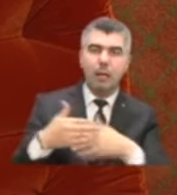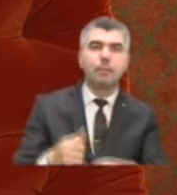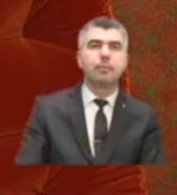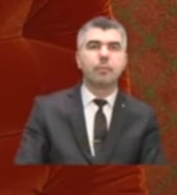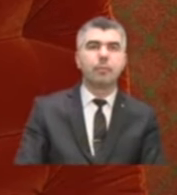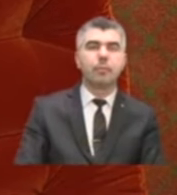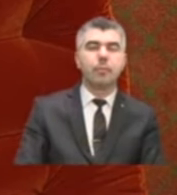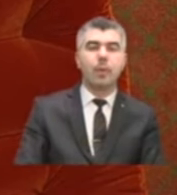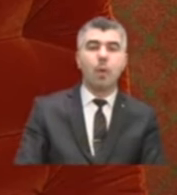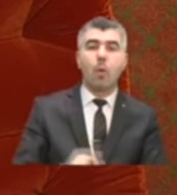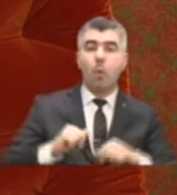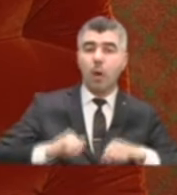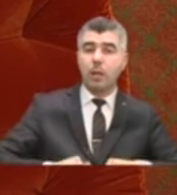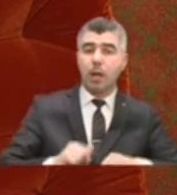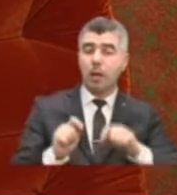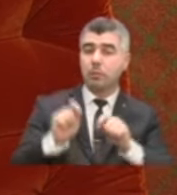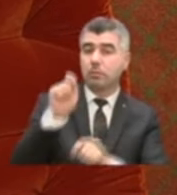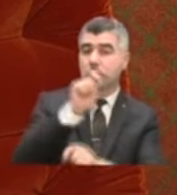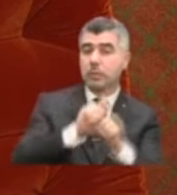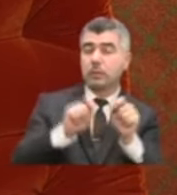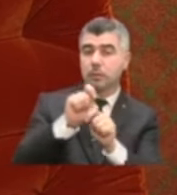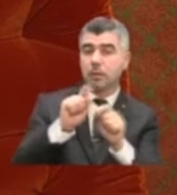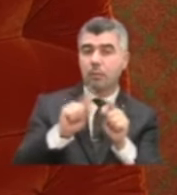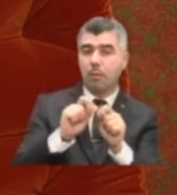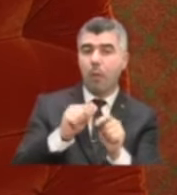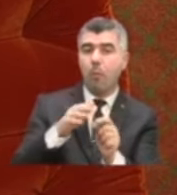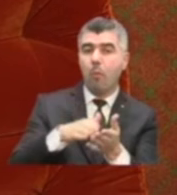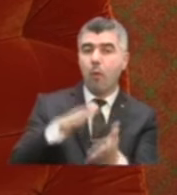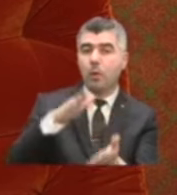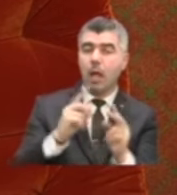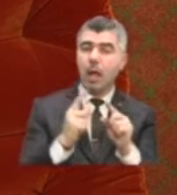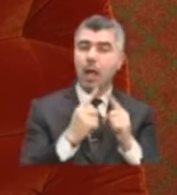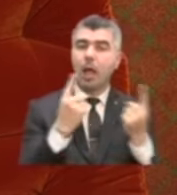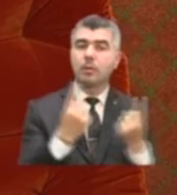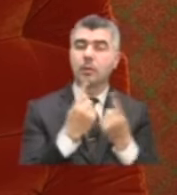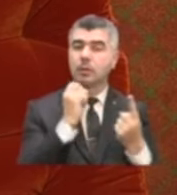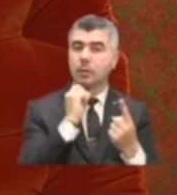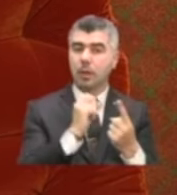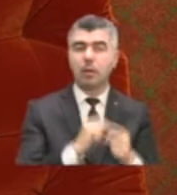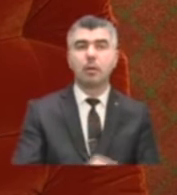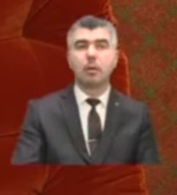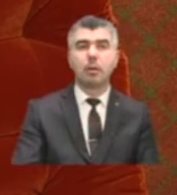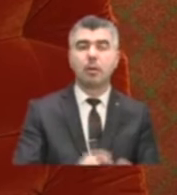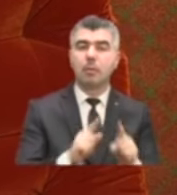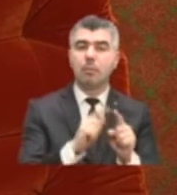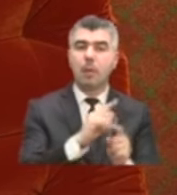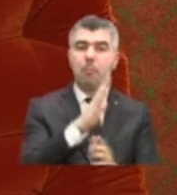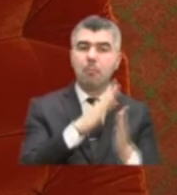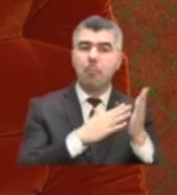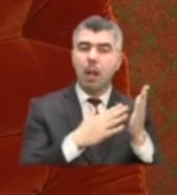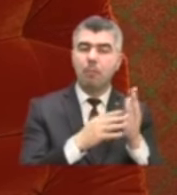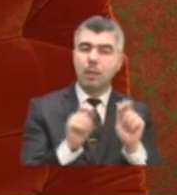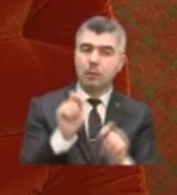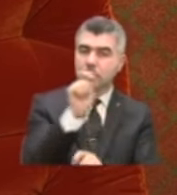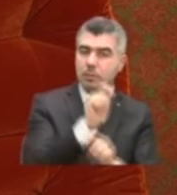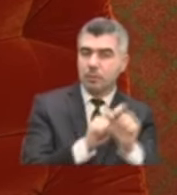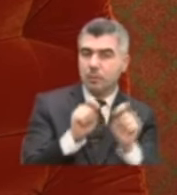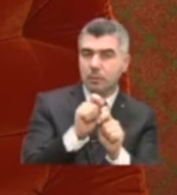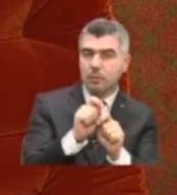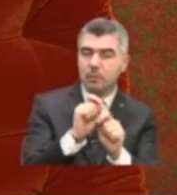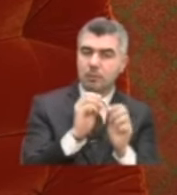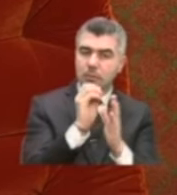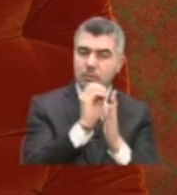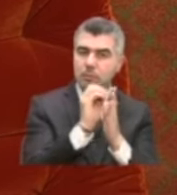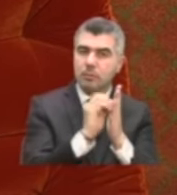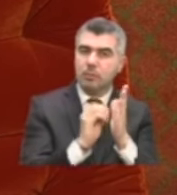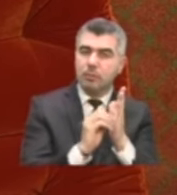الوزاره باعداد تصور شمولي للقطاع ديال الغاز الطبيعي عبر تحيين الاستراتيجيه المتعلقه بهذا القطاع واعداد خارطه الطريق باش تتضمن